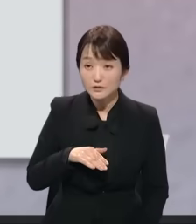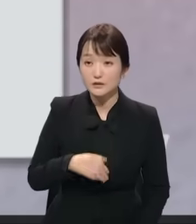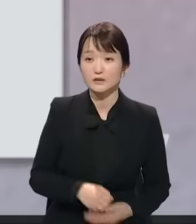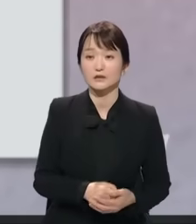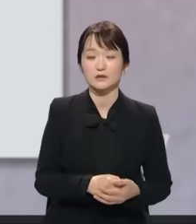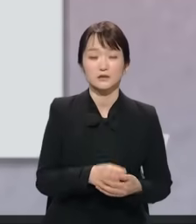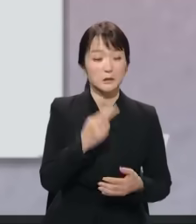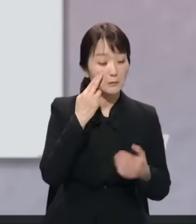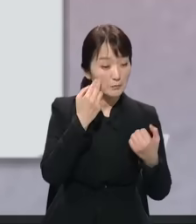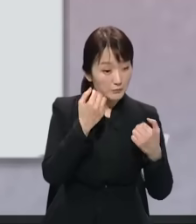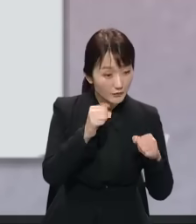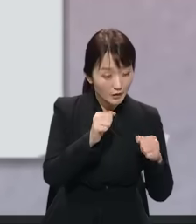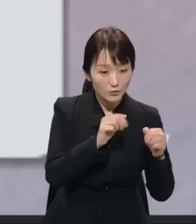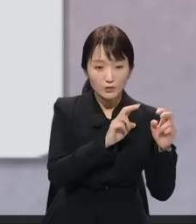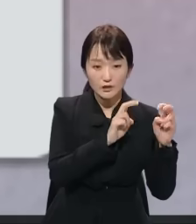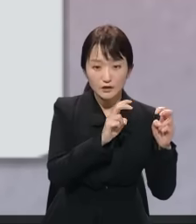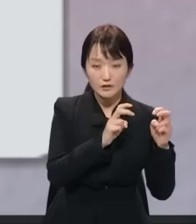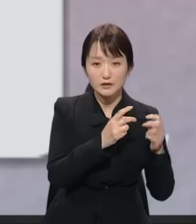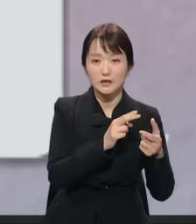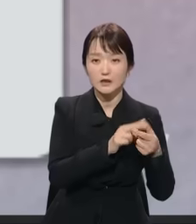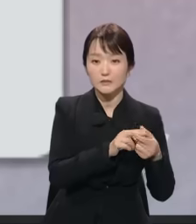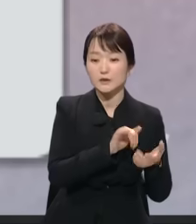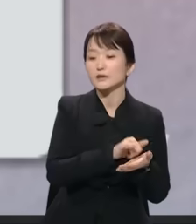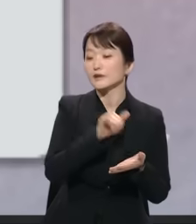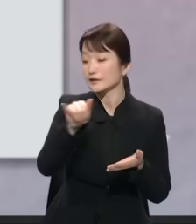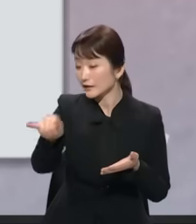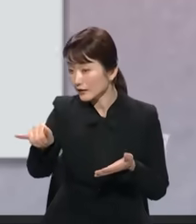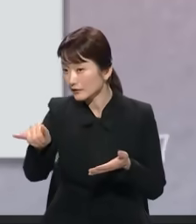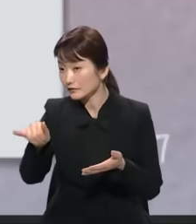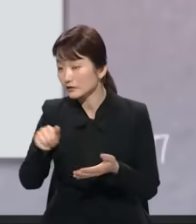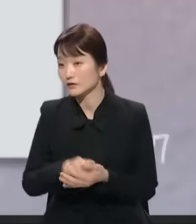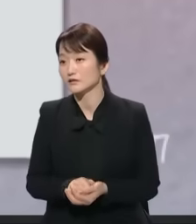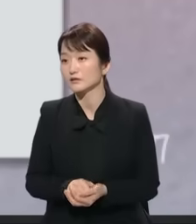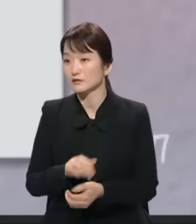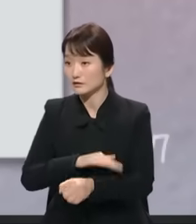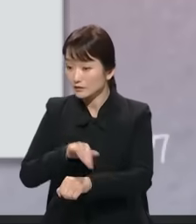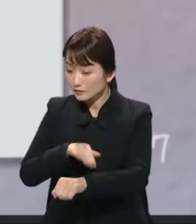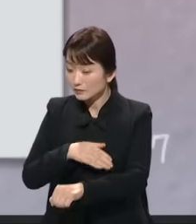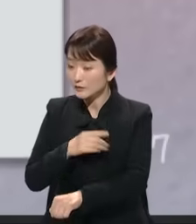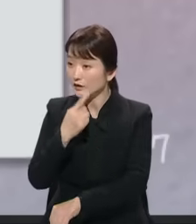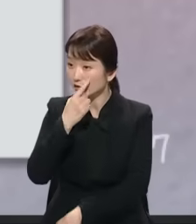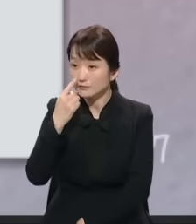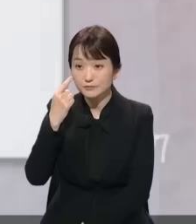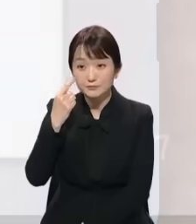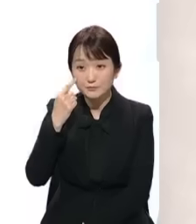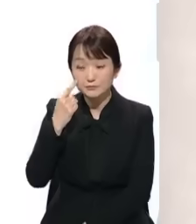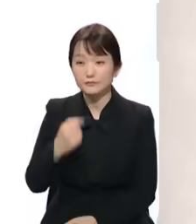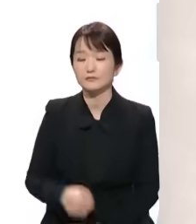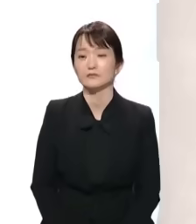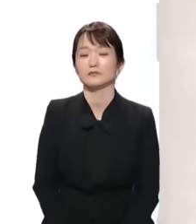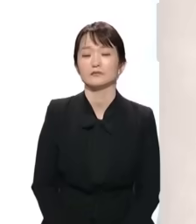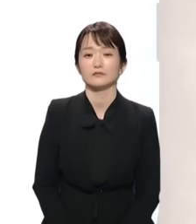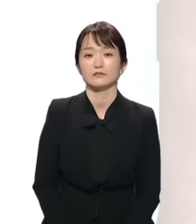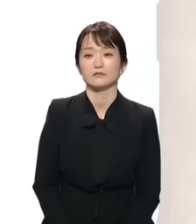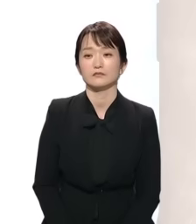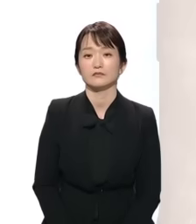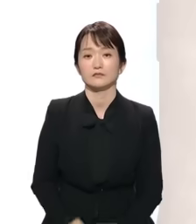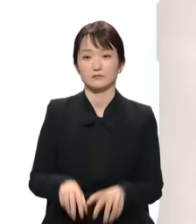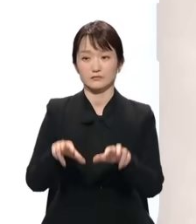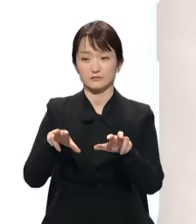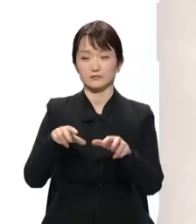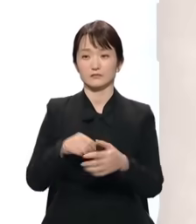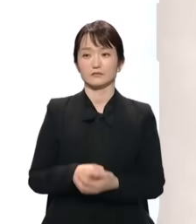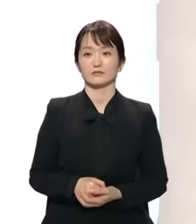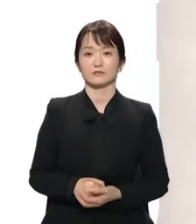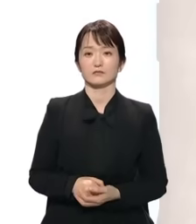배우고 같이 미국으로 가겠다 만나서 잘잘못을 따지자 이렇게 연락이 왔다는 겁니다. 근데 이 또 제보자 입장에서는 아니 지금 피해